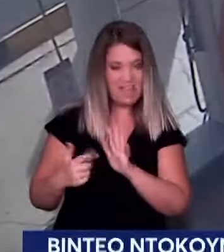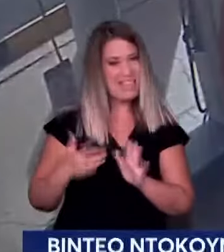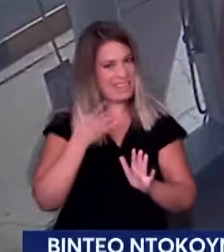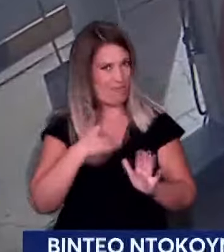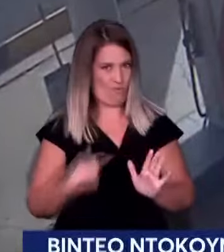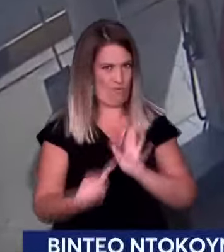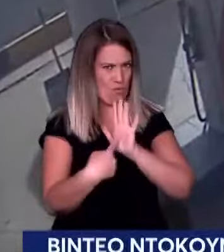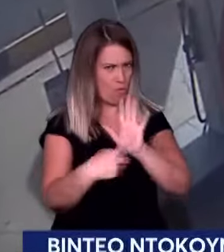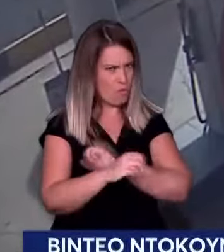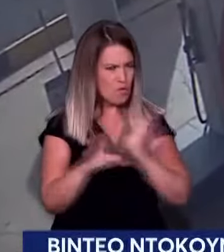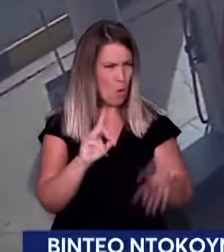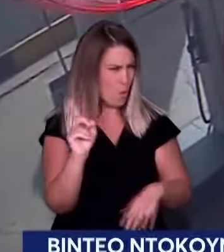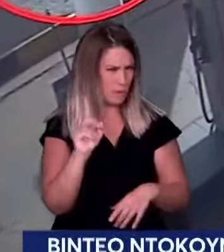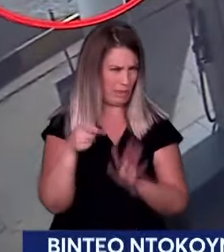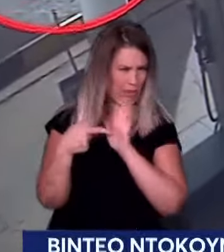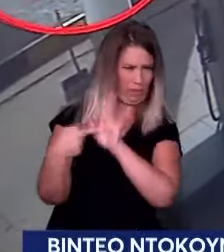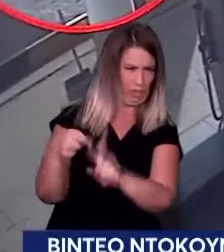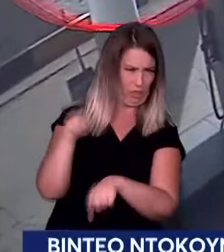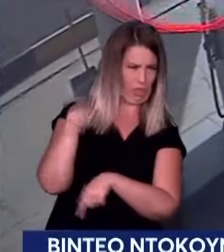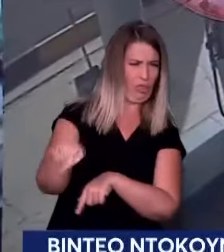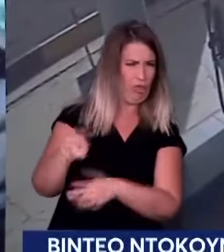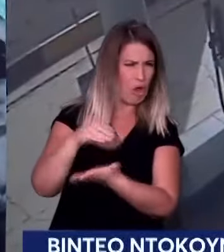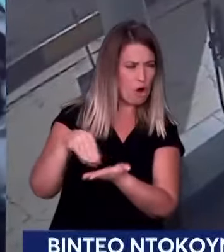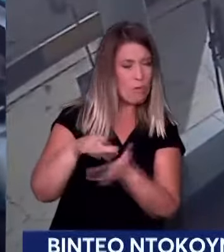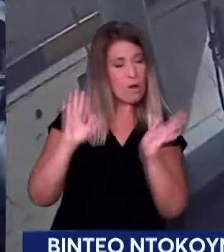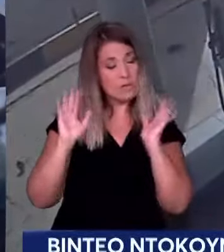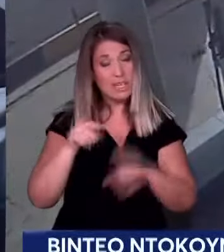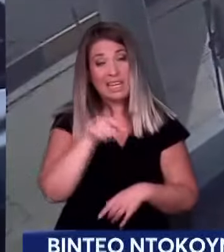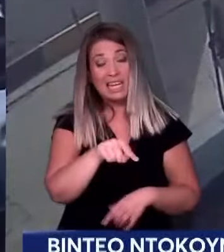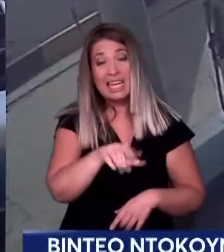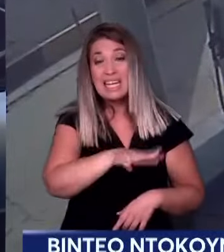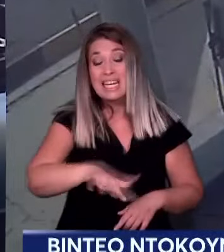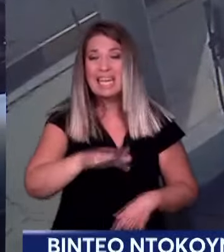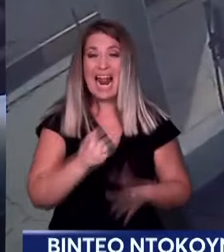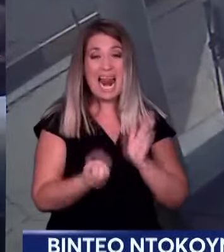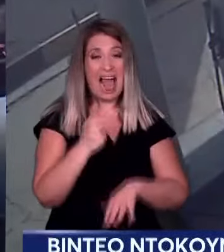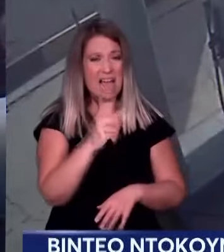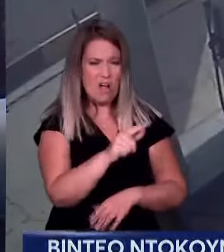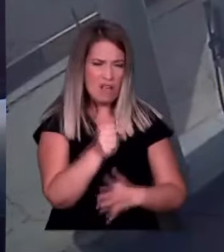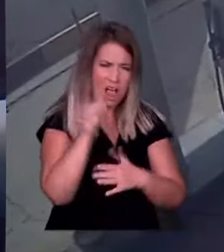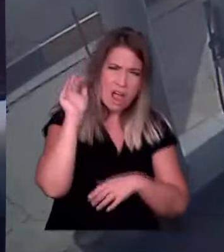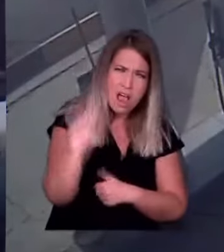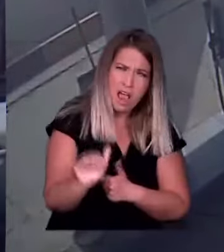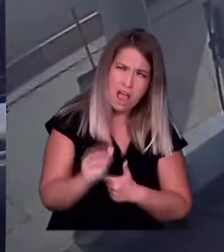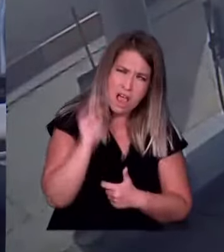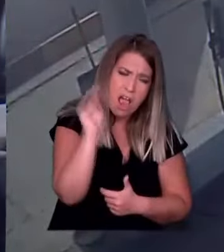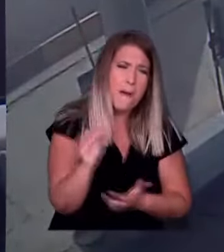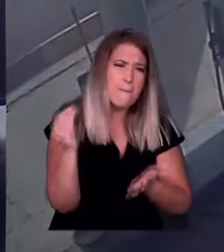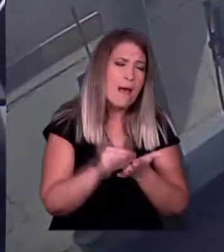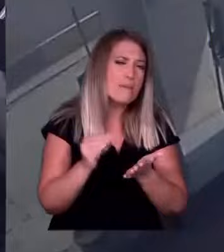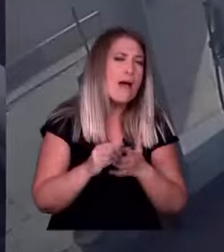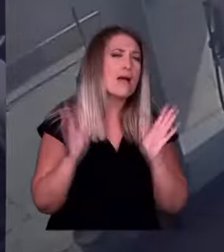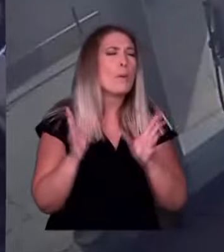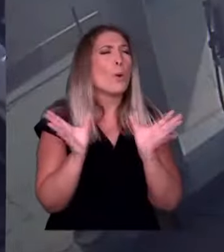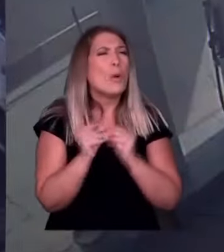θέμα. Κάτι πρέπει να γίνει σε αυτή την περιοχή. Κάτι πρέπει να νιώσουν και αυτοί οι άνθρωποι. Όχι διωγμούς, ρατσισμούς ή